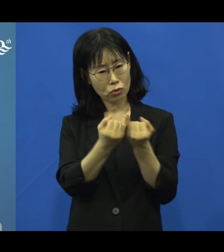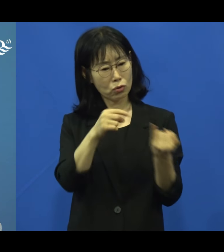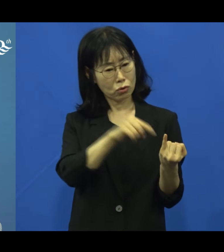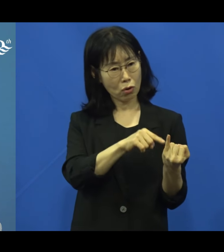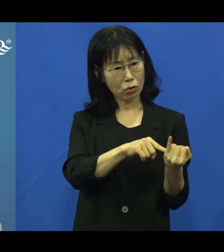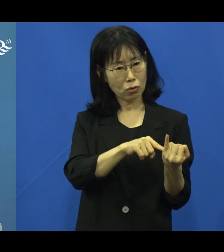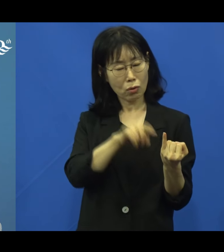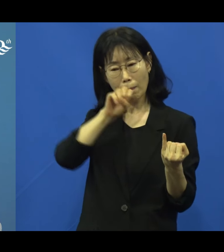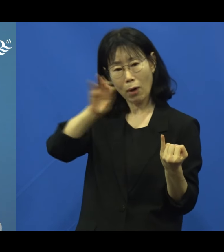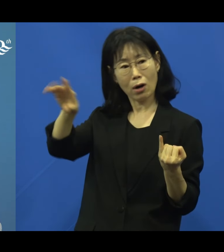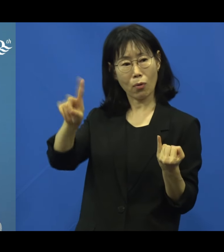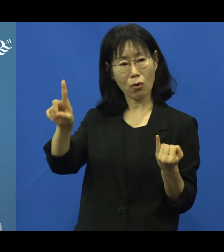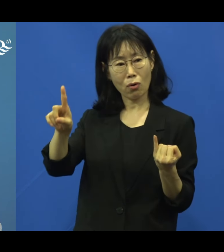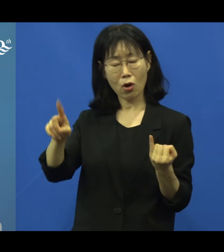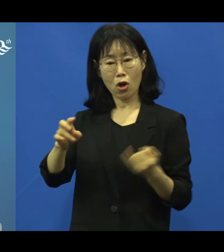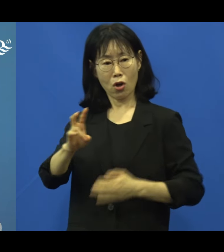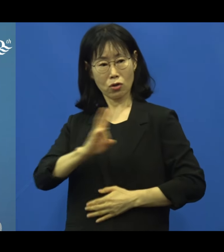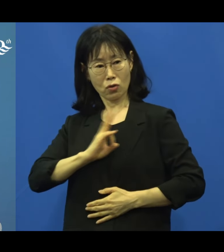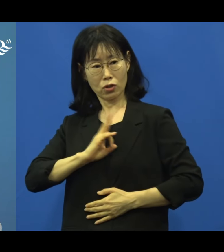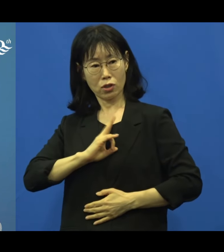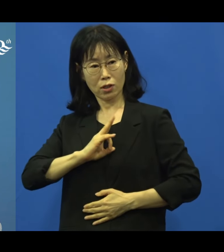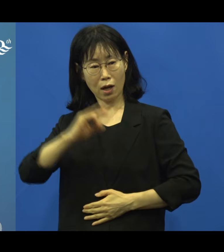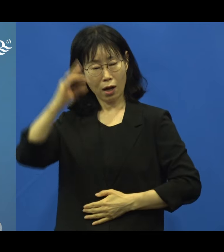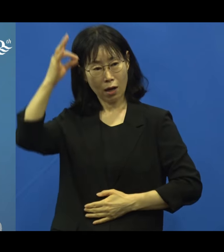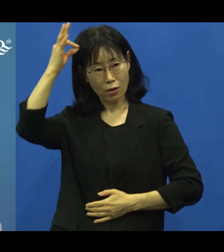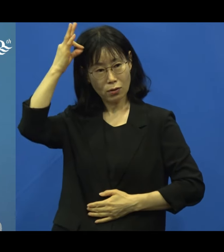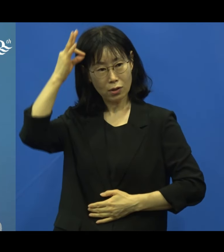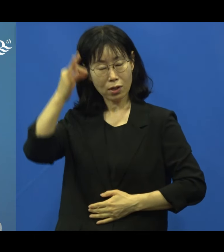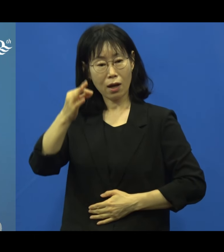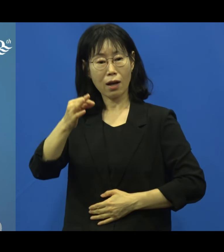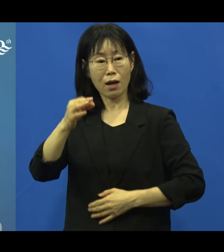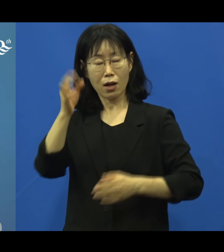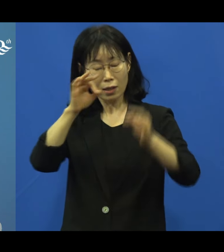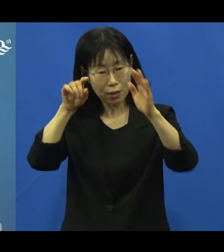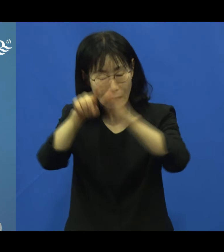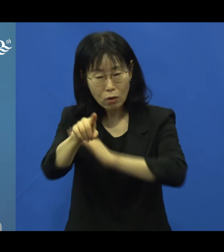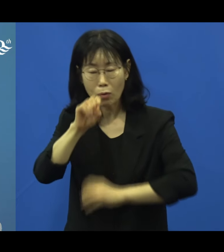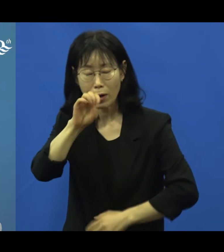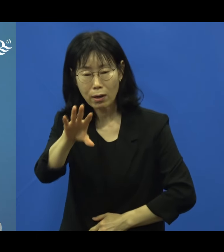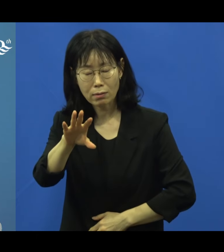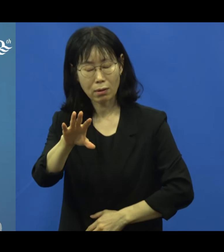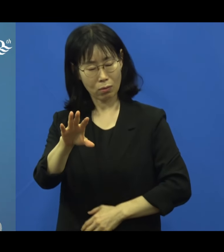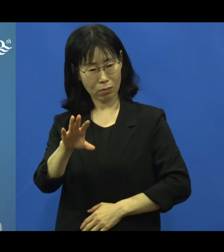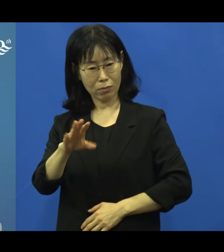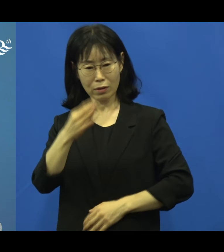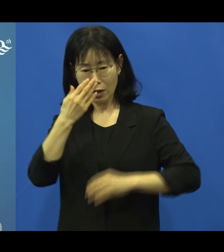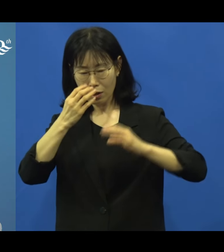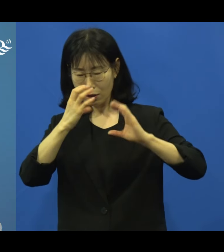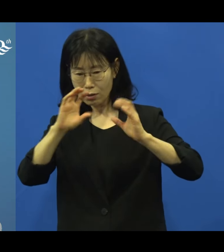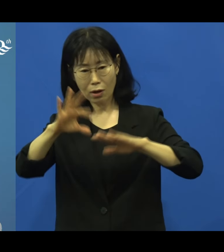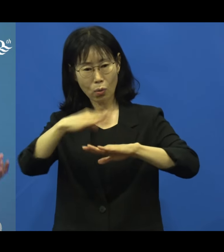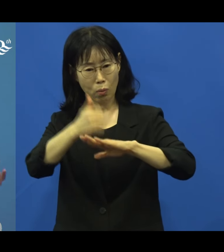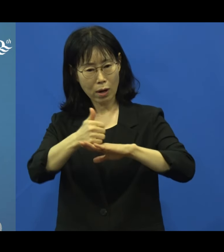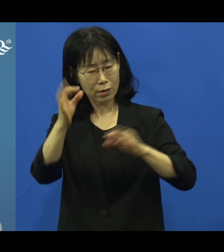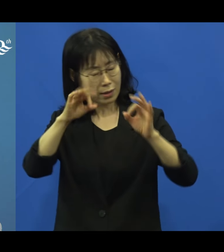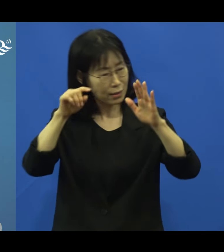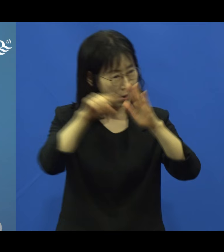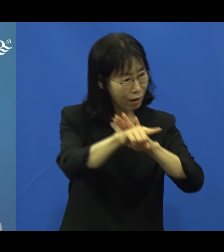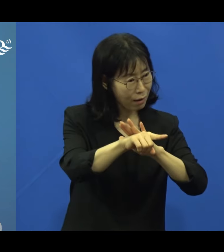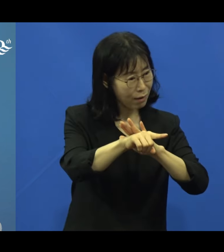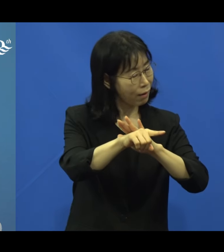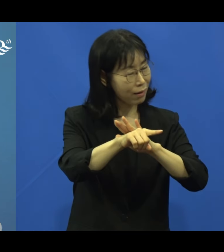했어요. 근데 나아만은 이스라엘 왕을 찾아가. 그러니까 아람 왕의 편지를 들고 은금을 싸들고 왔는데 이스라엘